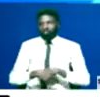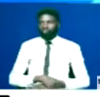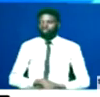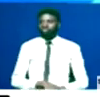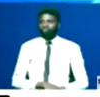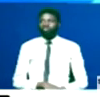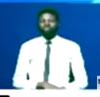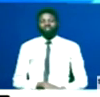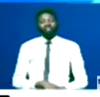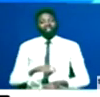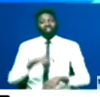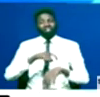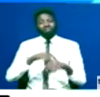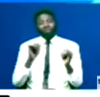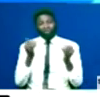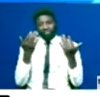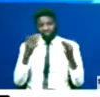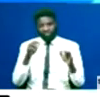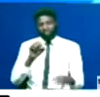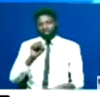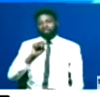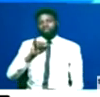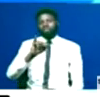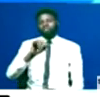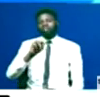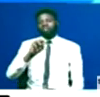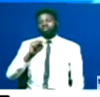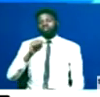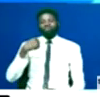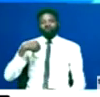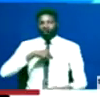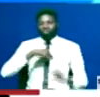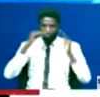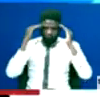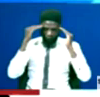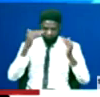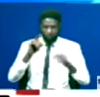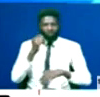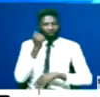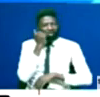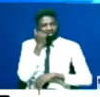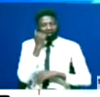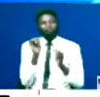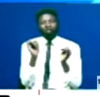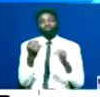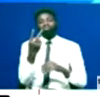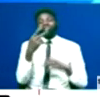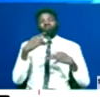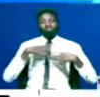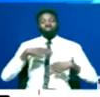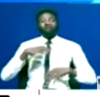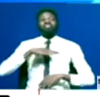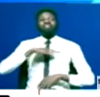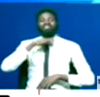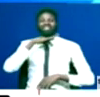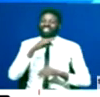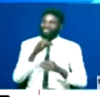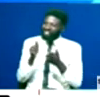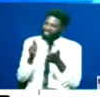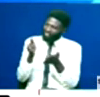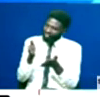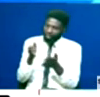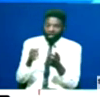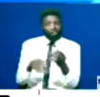Naam, baada ya taarifa yake Achola Simon, tuangazie taarifa moja ya kusikitisha hapa ambapo watu wawili wamefariki papo hapo huku wengine